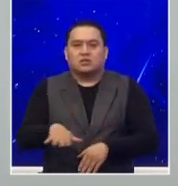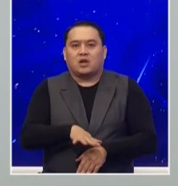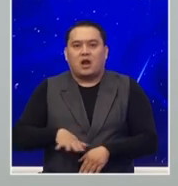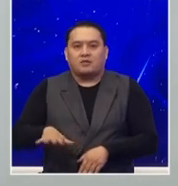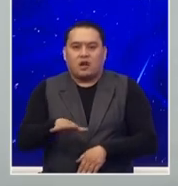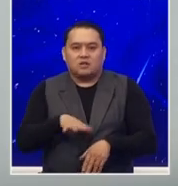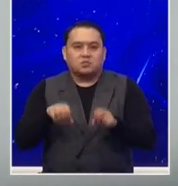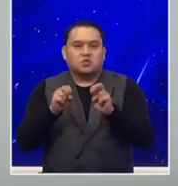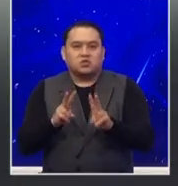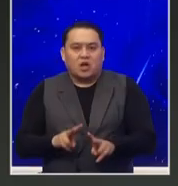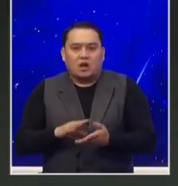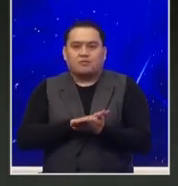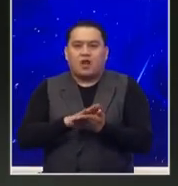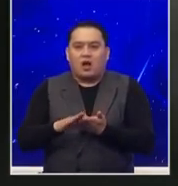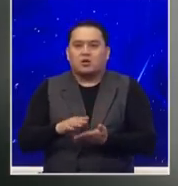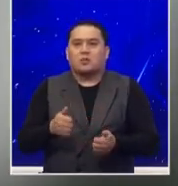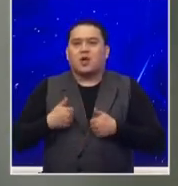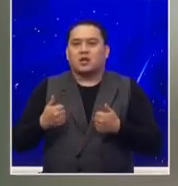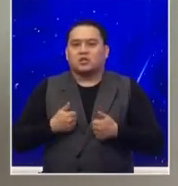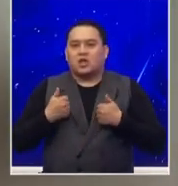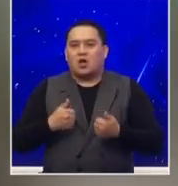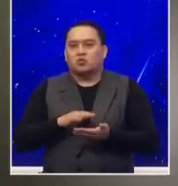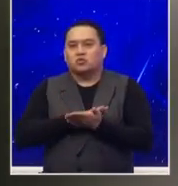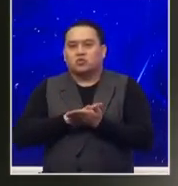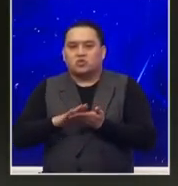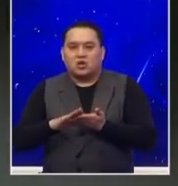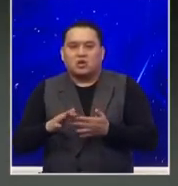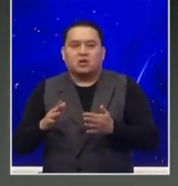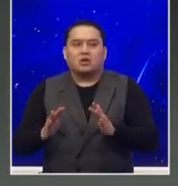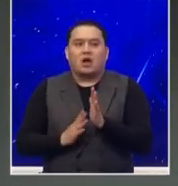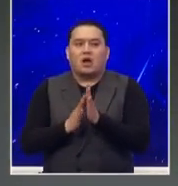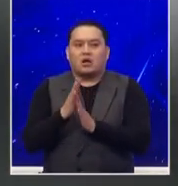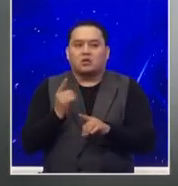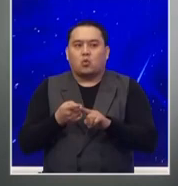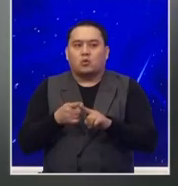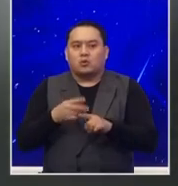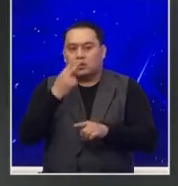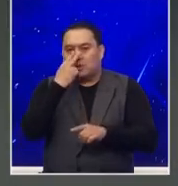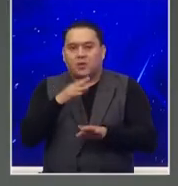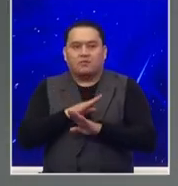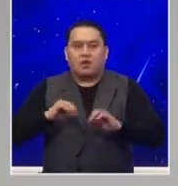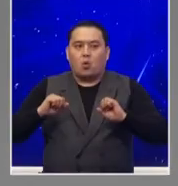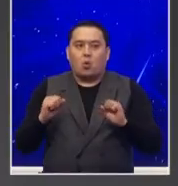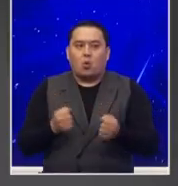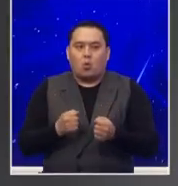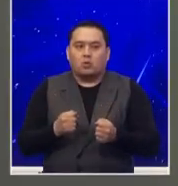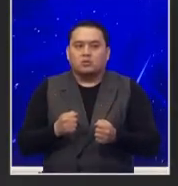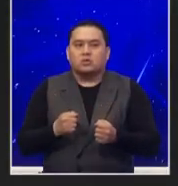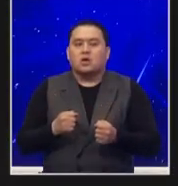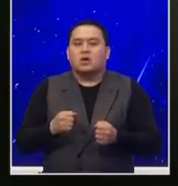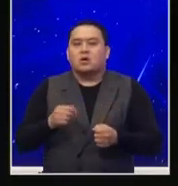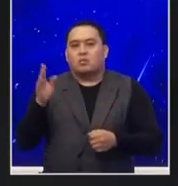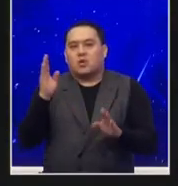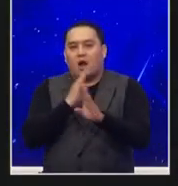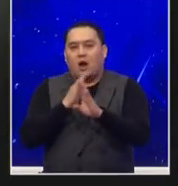дендрарий. Сейчас специалисты всеми силами пытаются спасти замерзшие растения, которые не привыкли к таким холодам. В ближайшие сутки